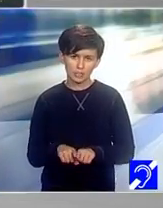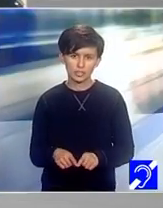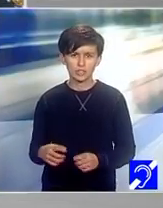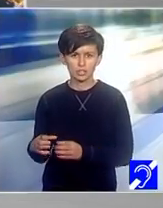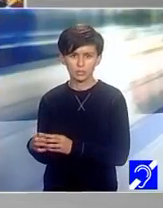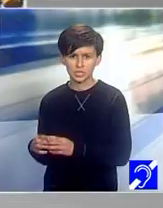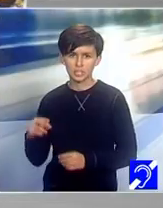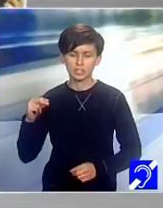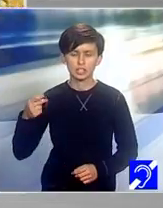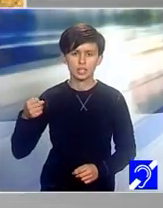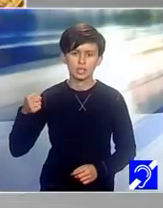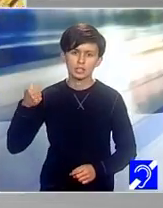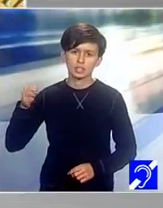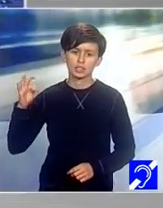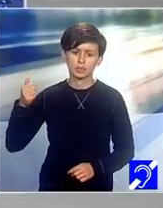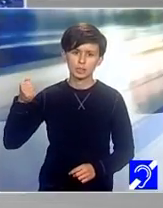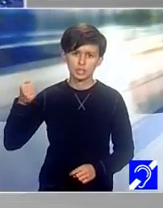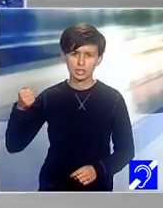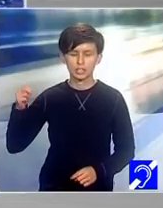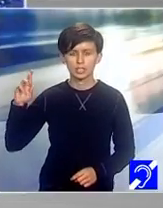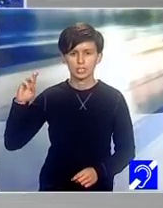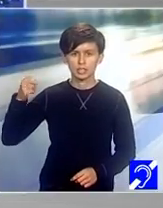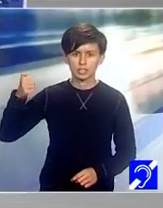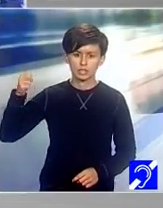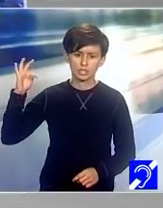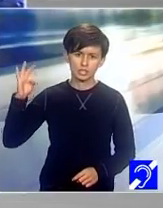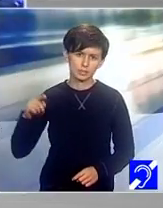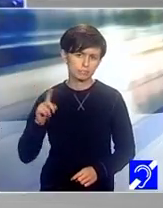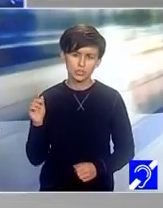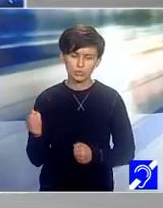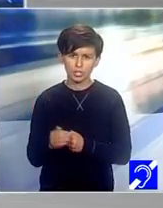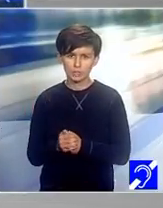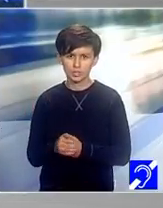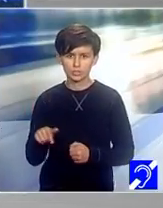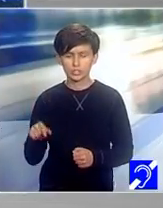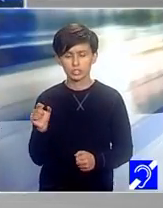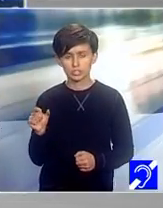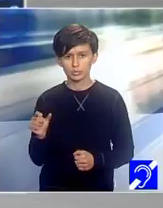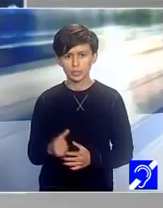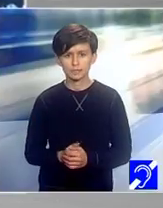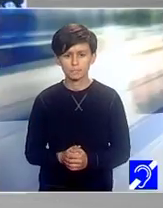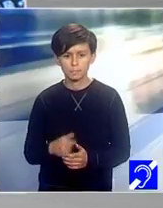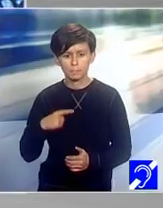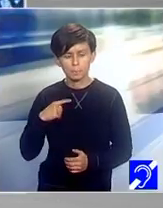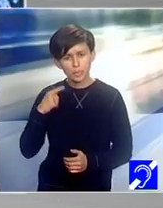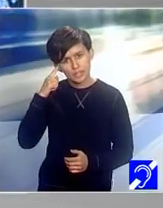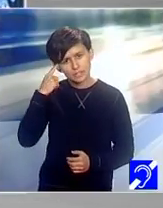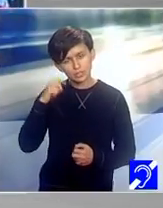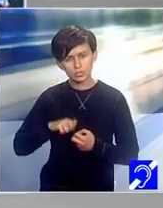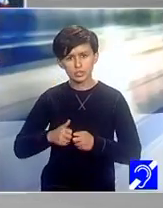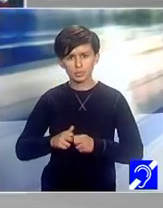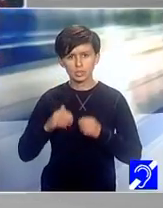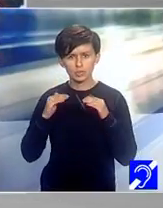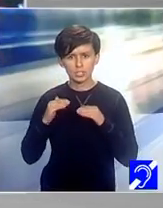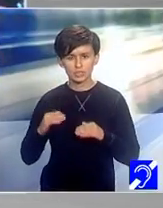acolo, pentru că noi nu am ascuns acest subiect. Ar fi cunoscut problema la nivel european și pur și simplu